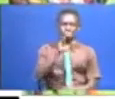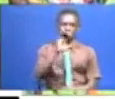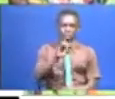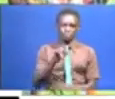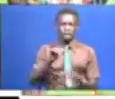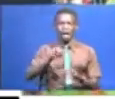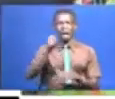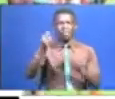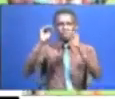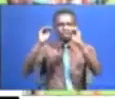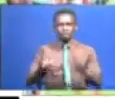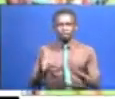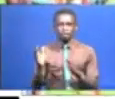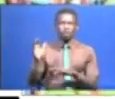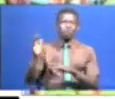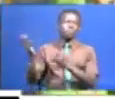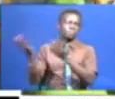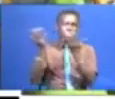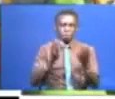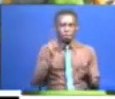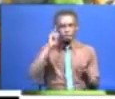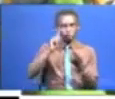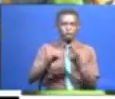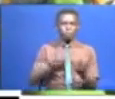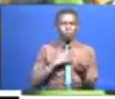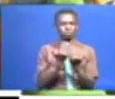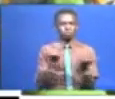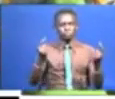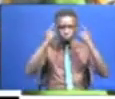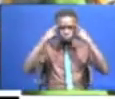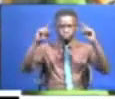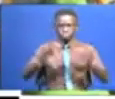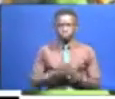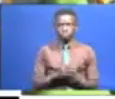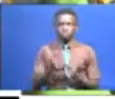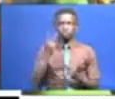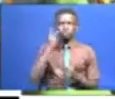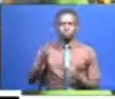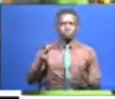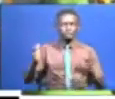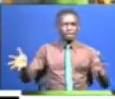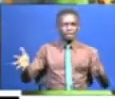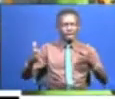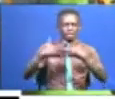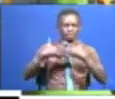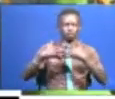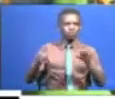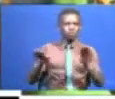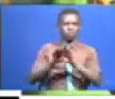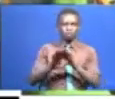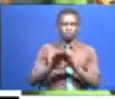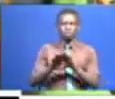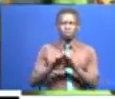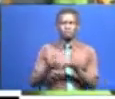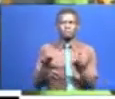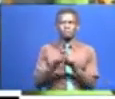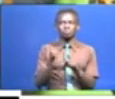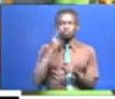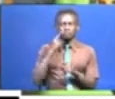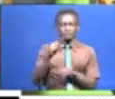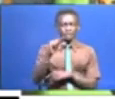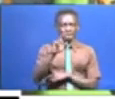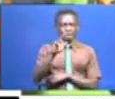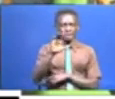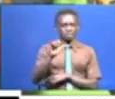wetu waendelee na shule endelee. Yeye amefunga gate hapa na shule yenye alikuta hii shule Grace alikuwa